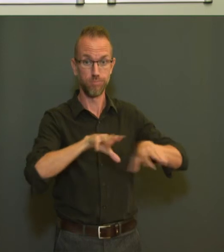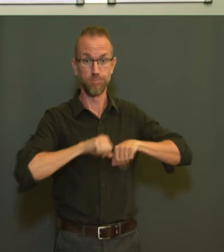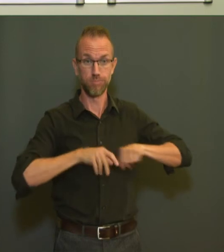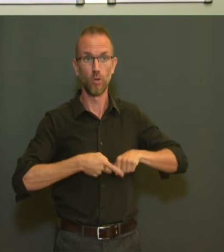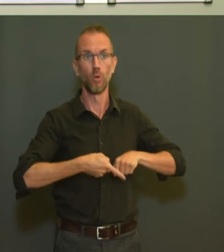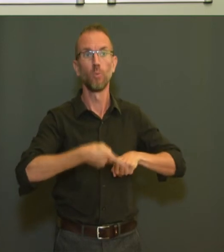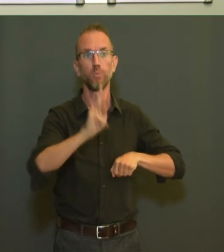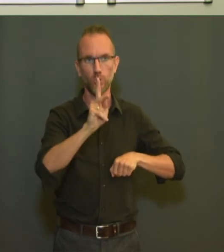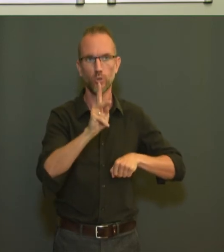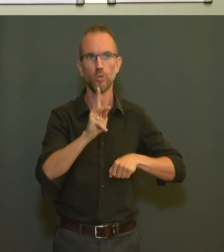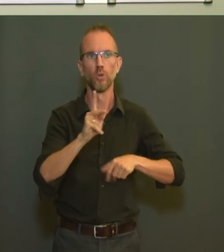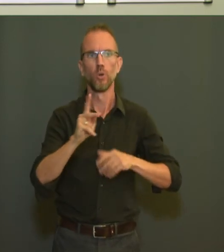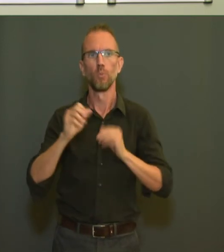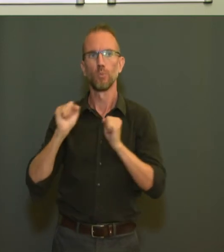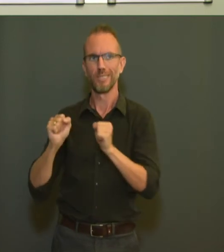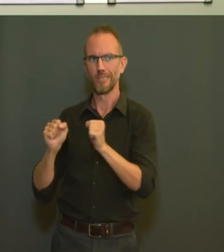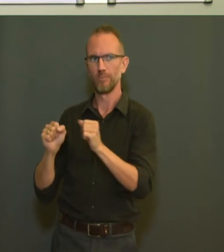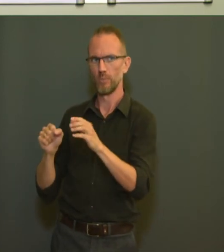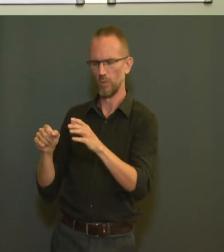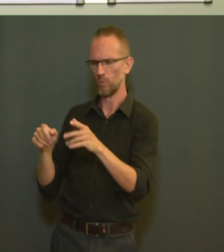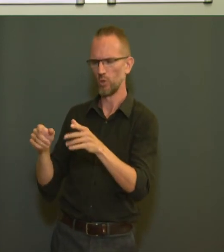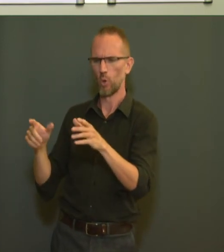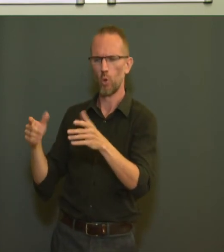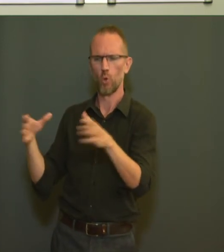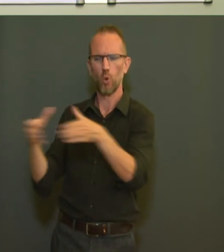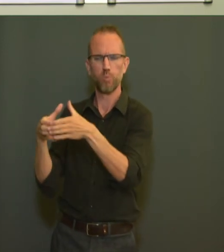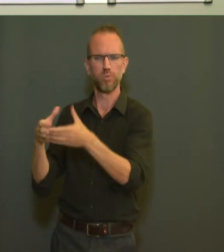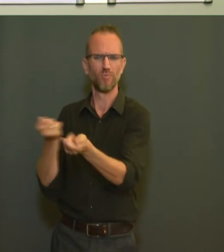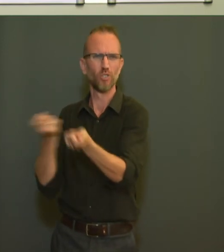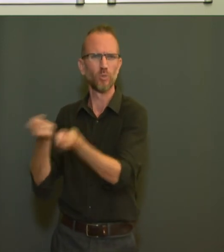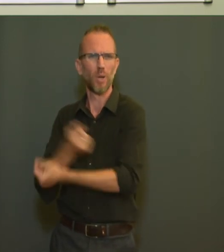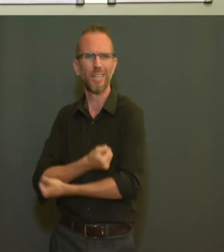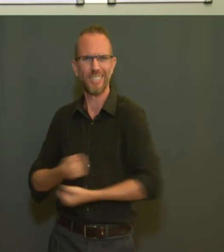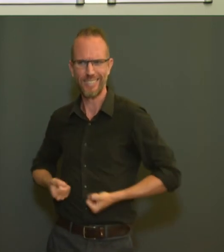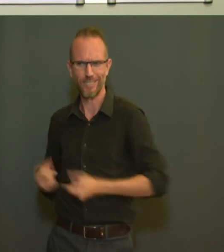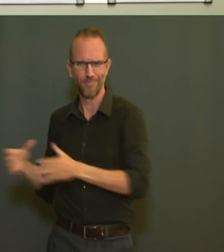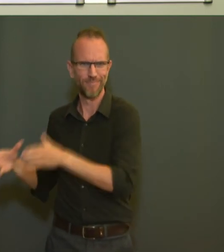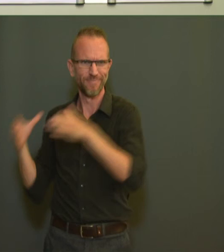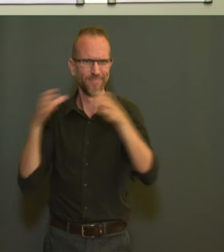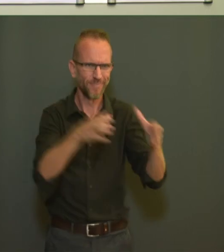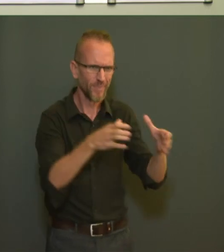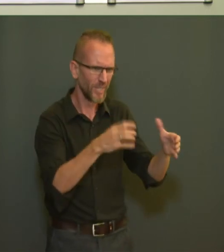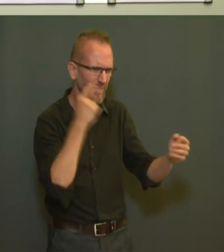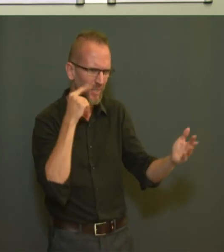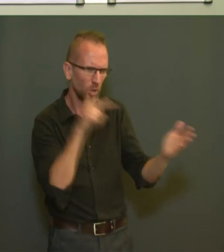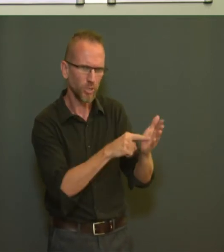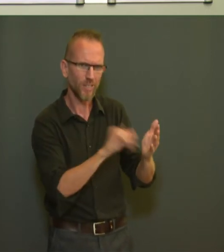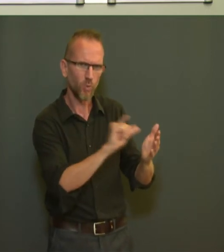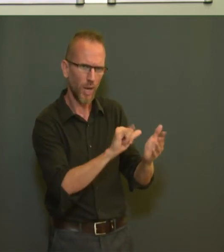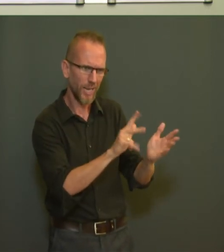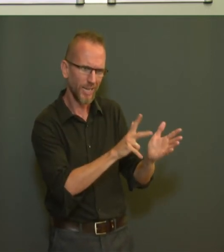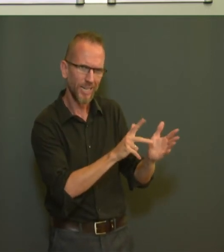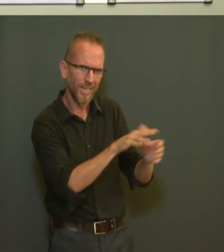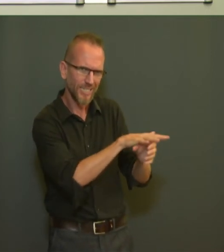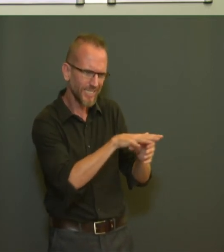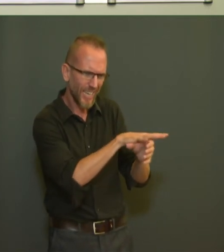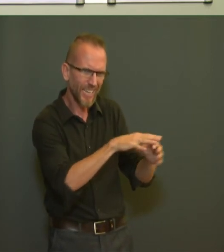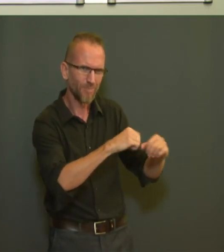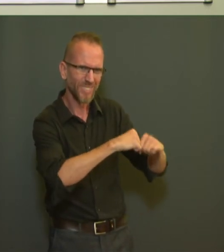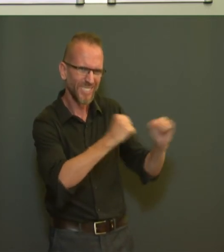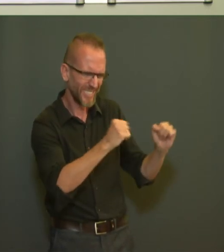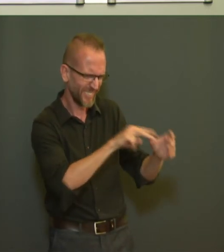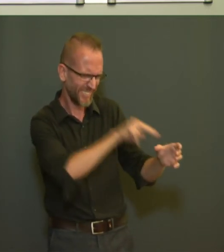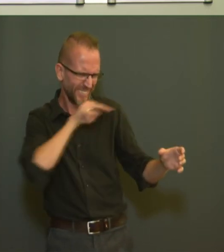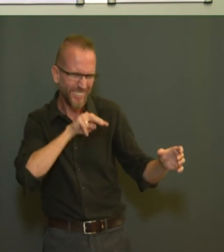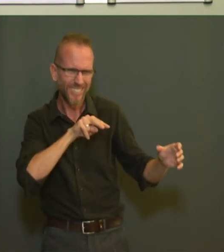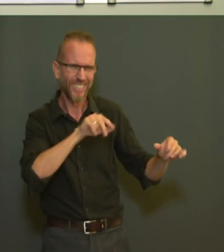crise de manière à être plus précis quant à ce qui se passe dans cette toute petite entité. Actuellement,